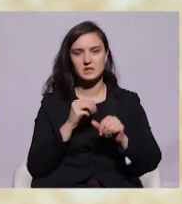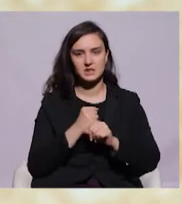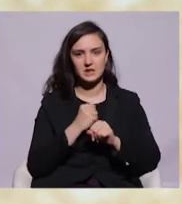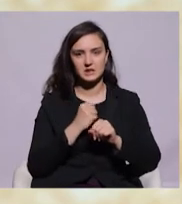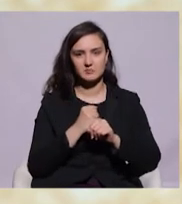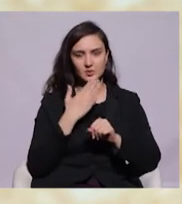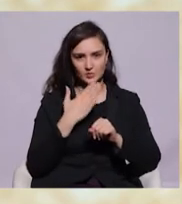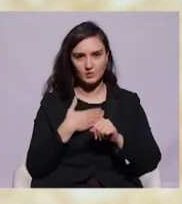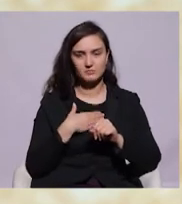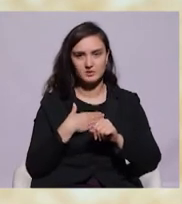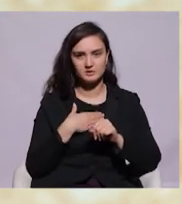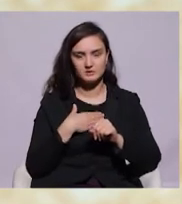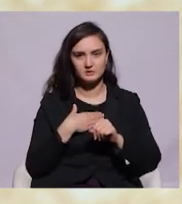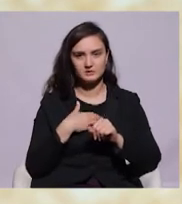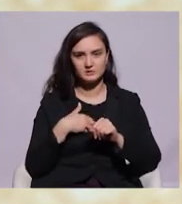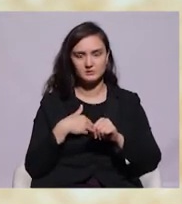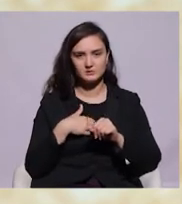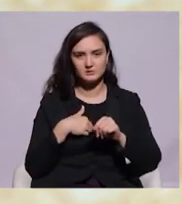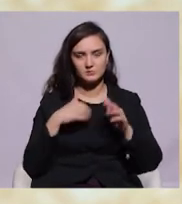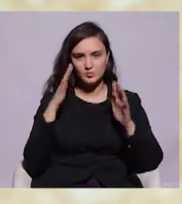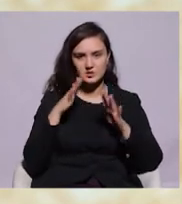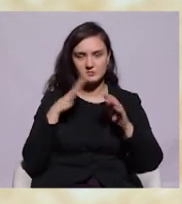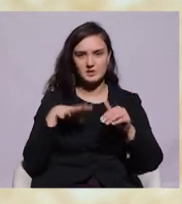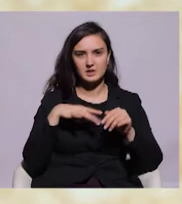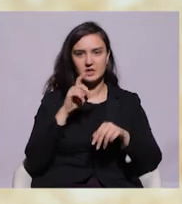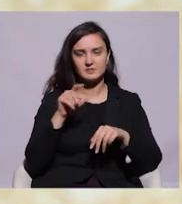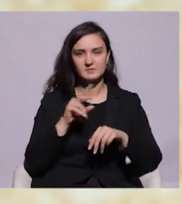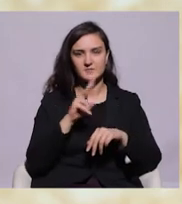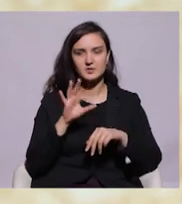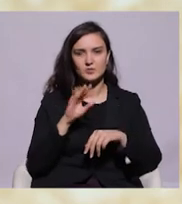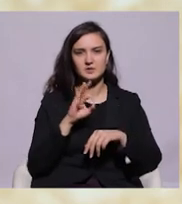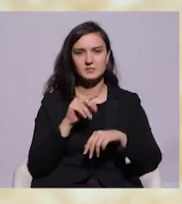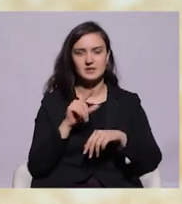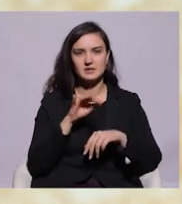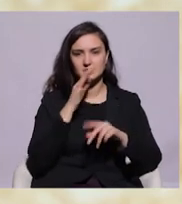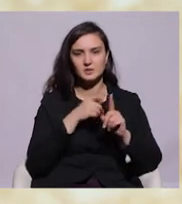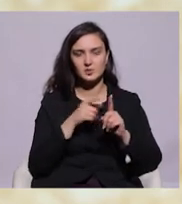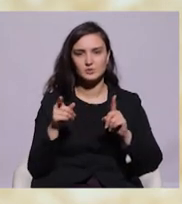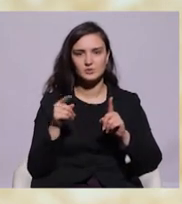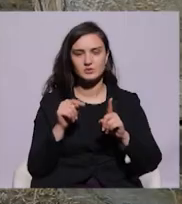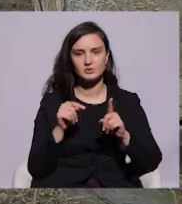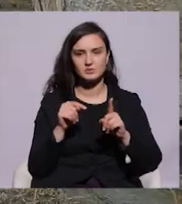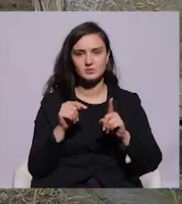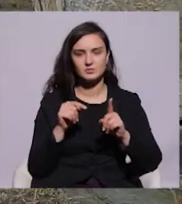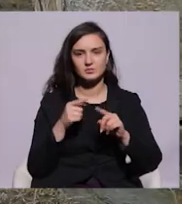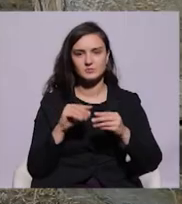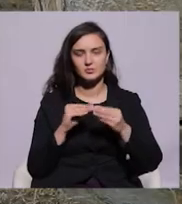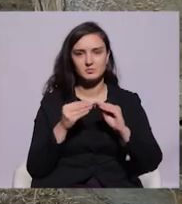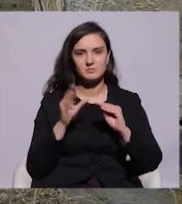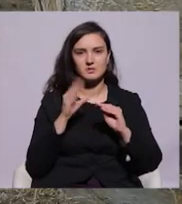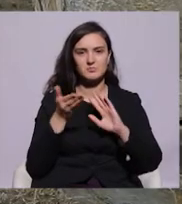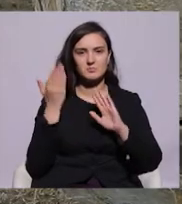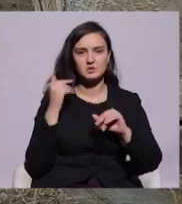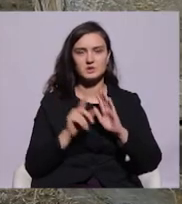აღწერას ატარებდნენ ხოლმე მუსლიმან ქართველებს, რომლებიც ოსმალეთის ბატონობის პერიოდში ანუ ეს